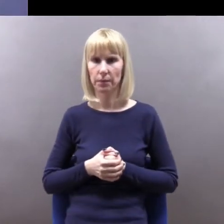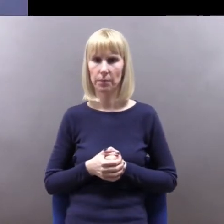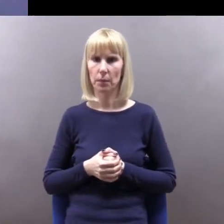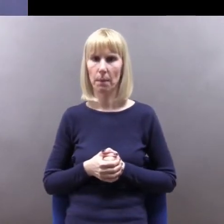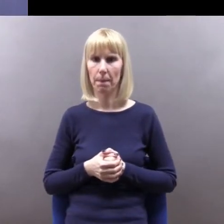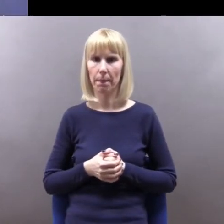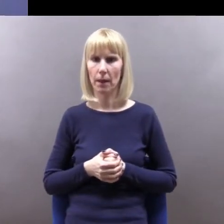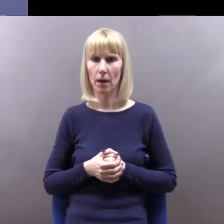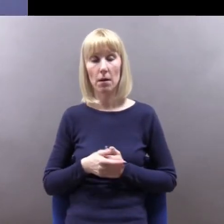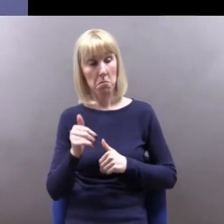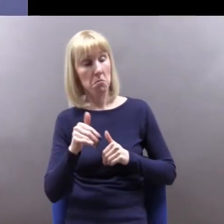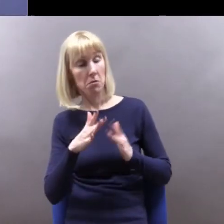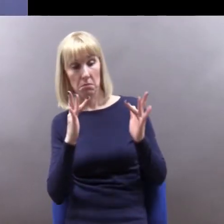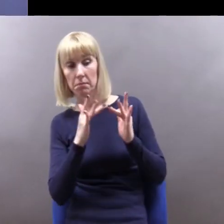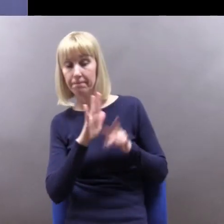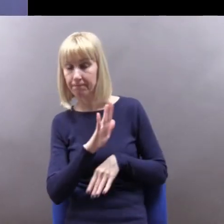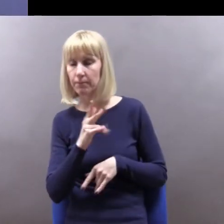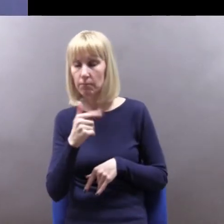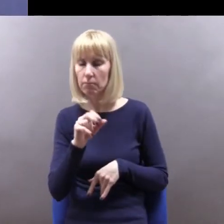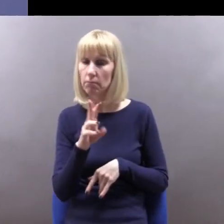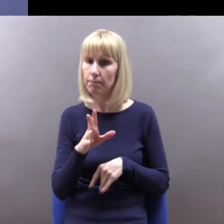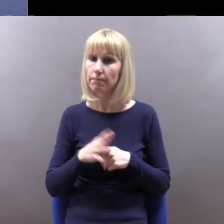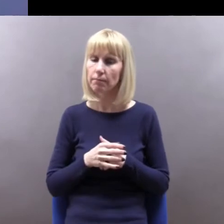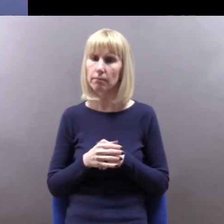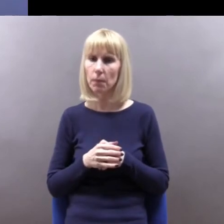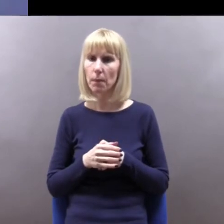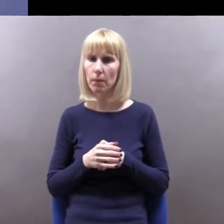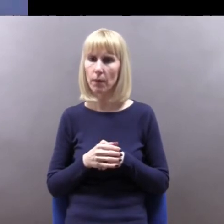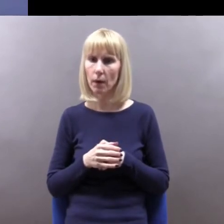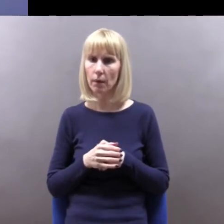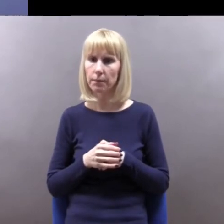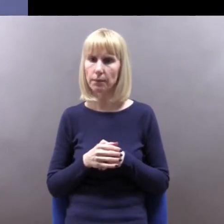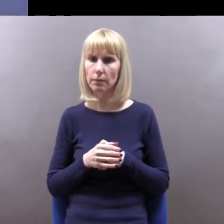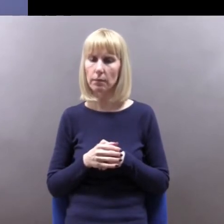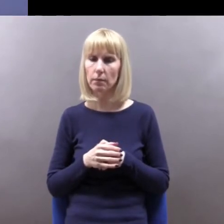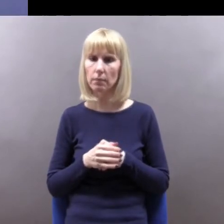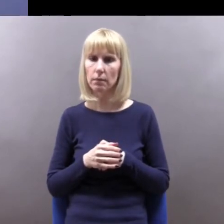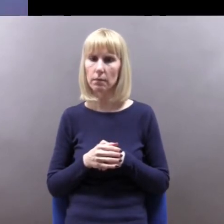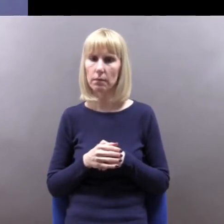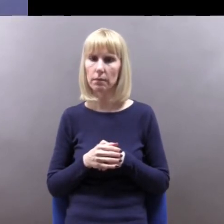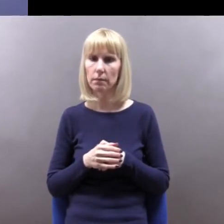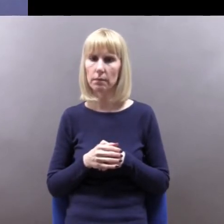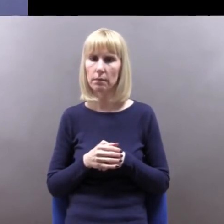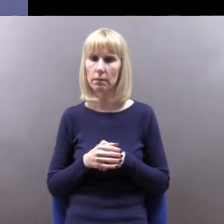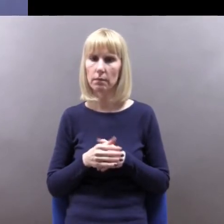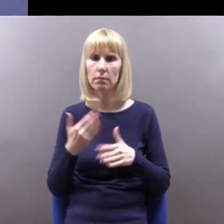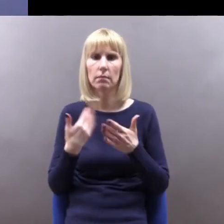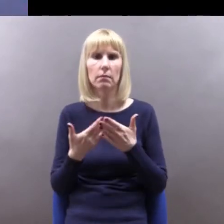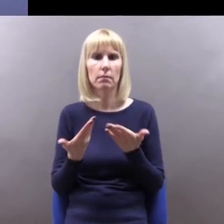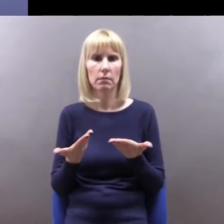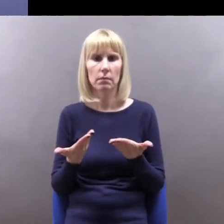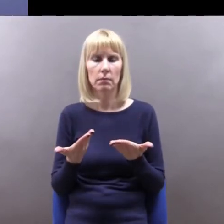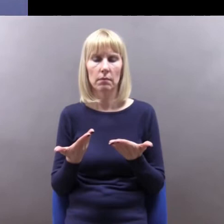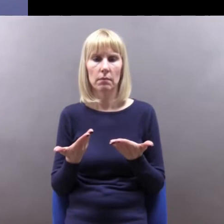Adam, może masz rację. Tak, zgadzam się, to o czym mówisz, ale dlatego no